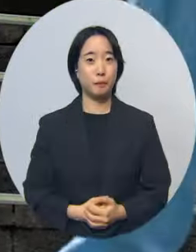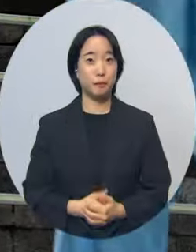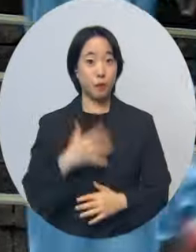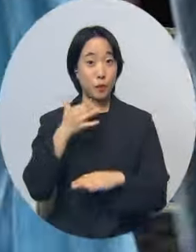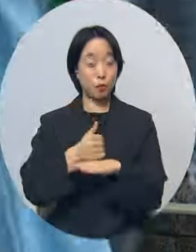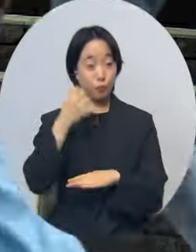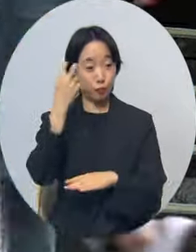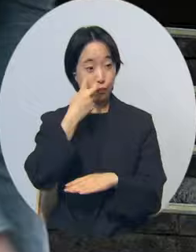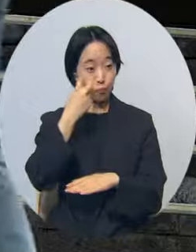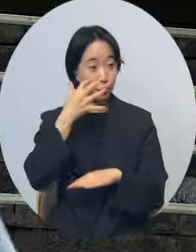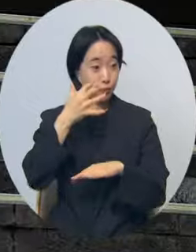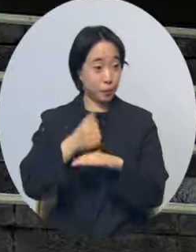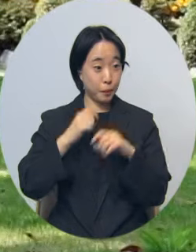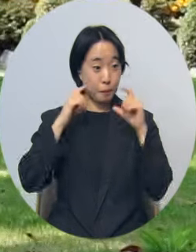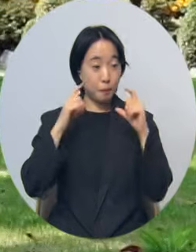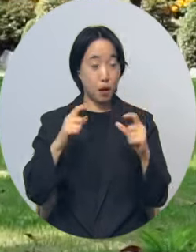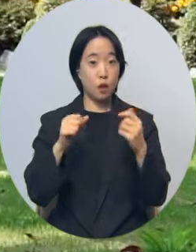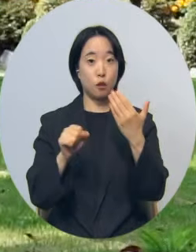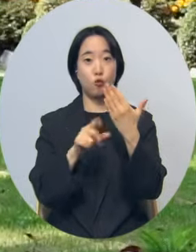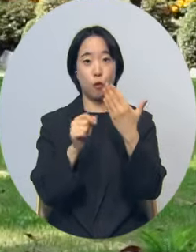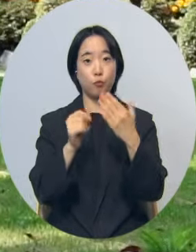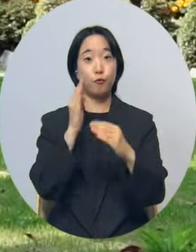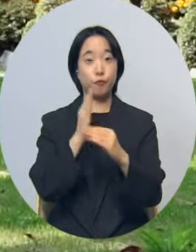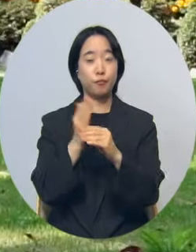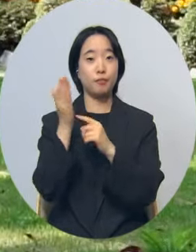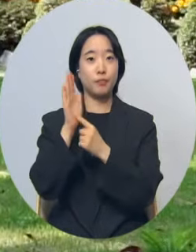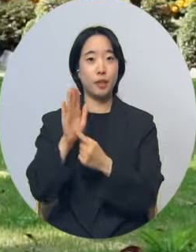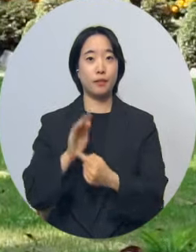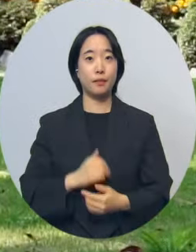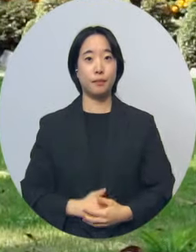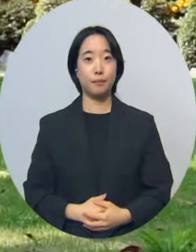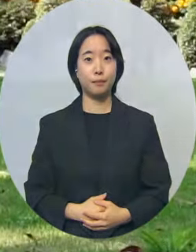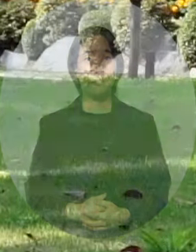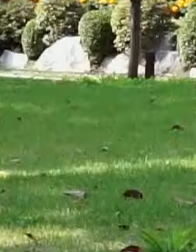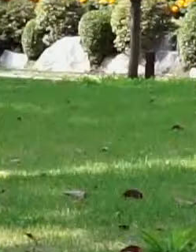중순에 확정될 예정입니다. KTV 신국진입니다.